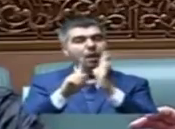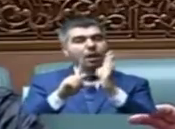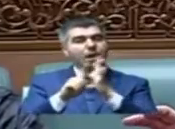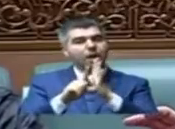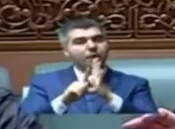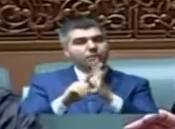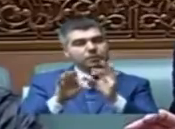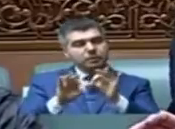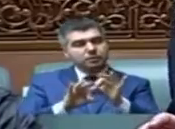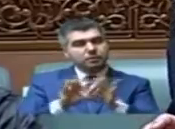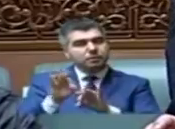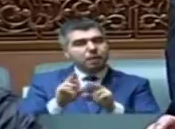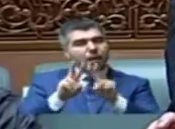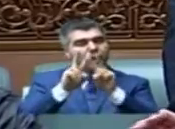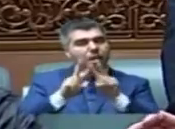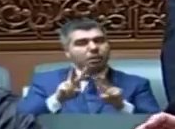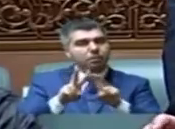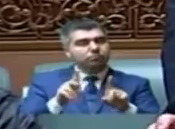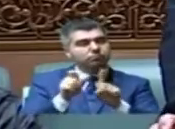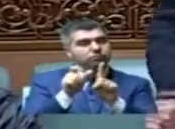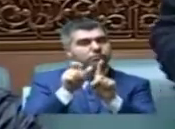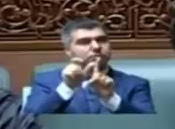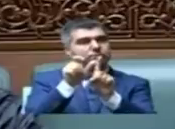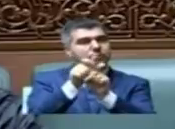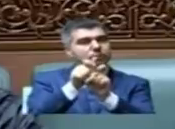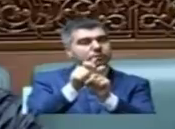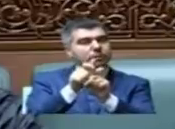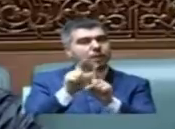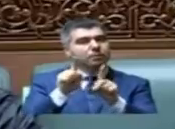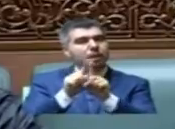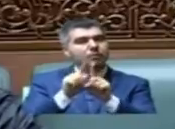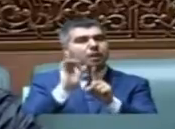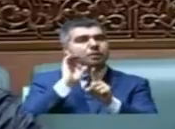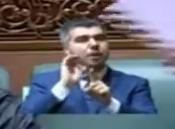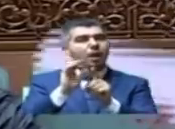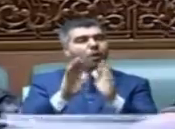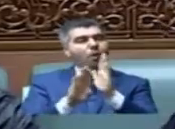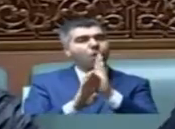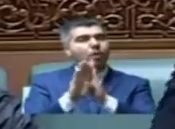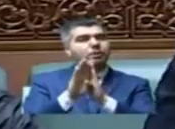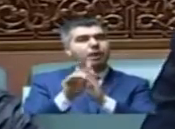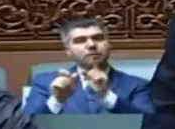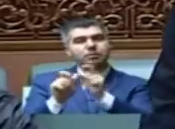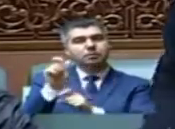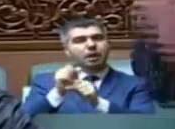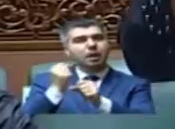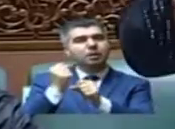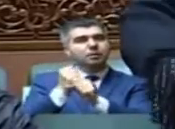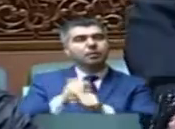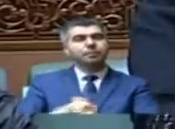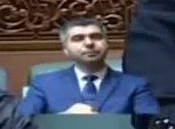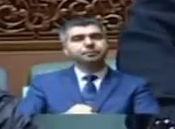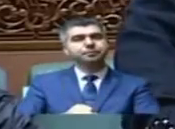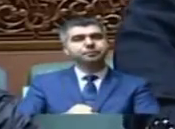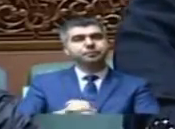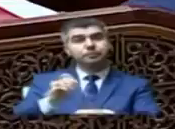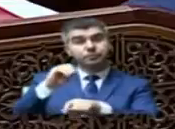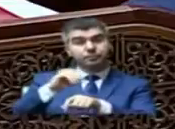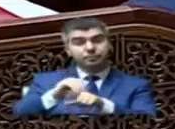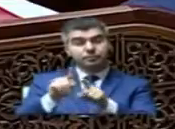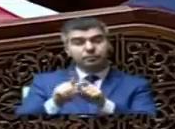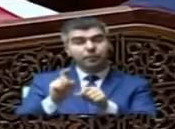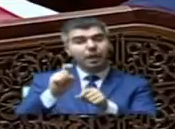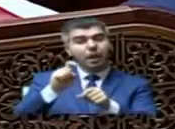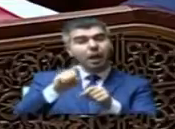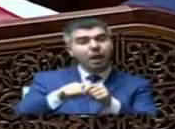قانوني وآلية المراقبة ولحماية وضمان حقوق هذه الفئة من العمال. تضييق على الحريات